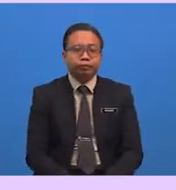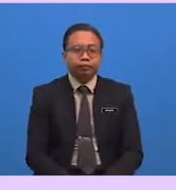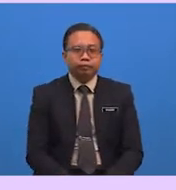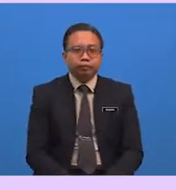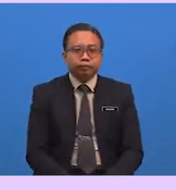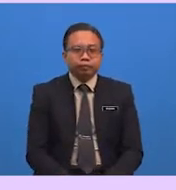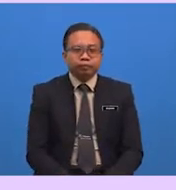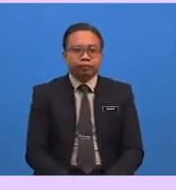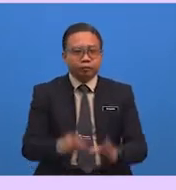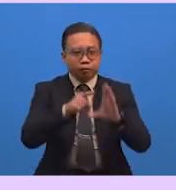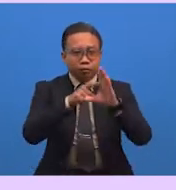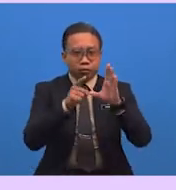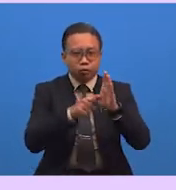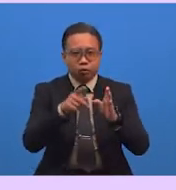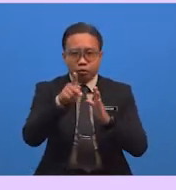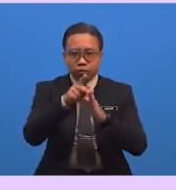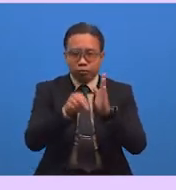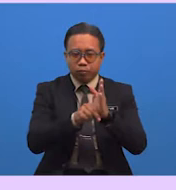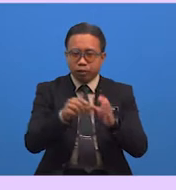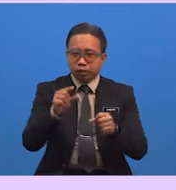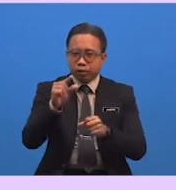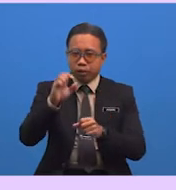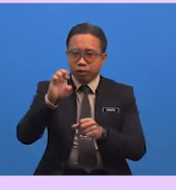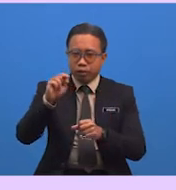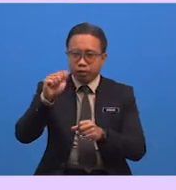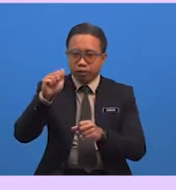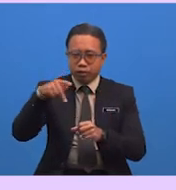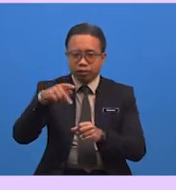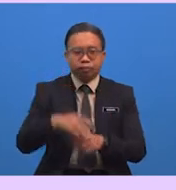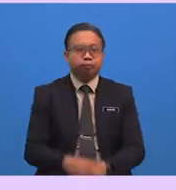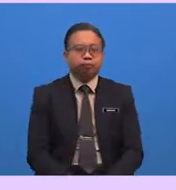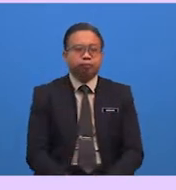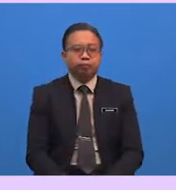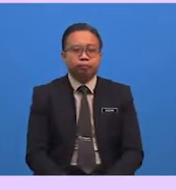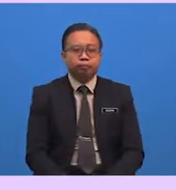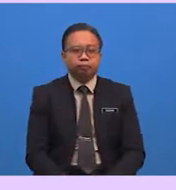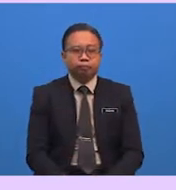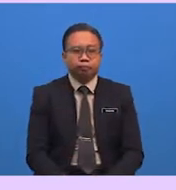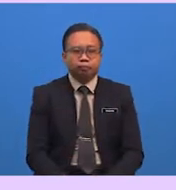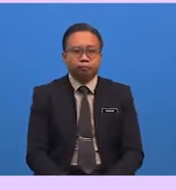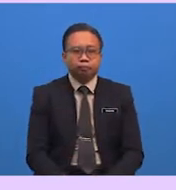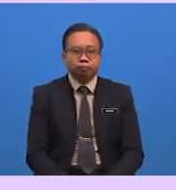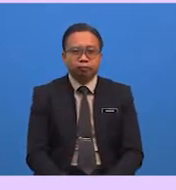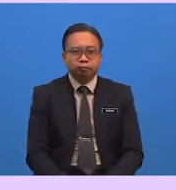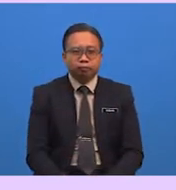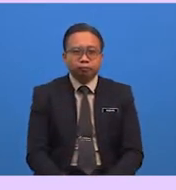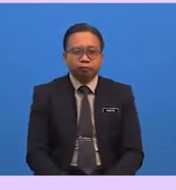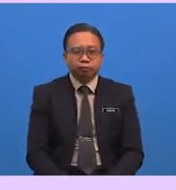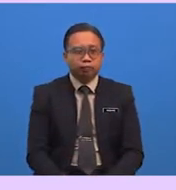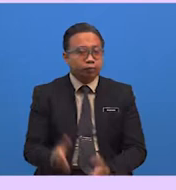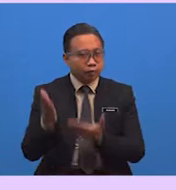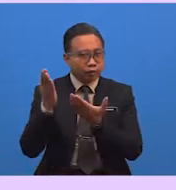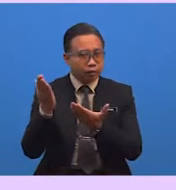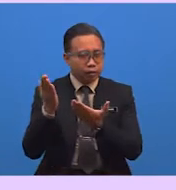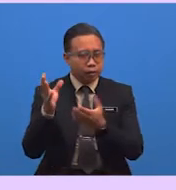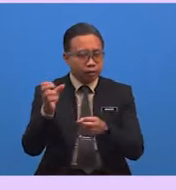yang merupakan sudut penggenap. Kita selesaikan satu persatu seperti ini.